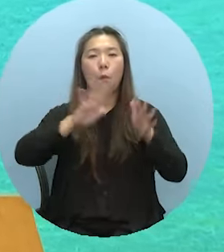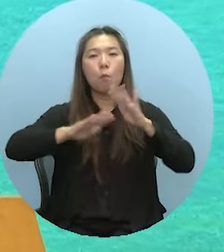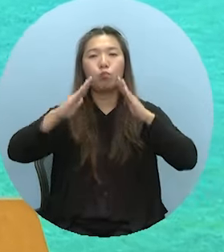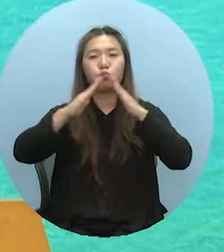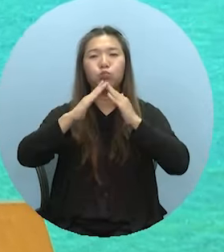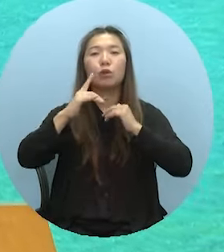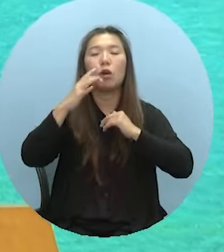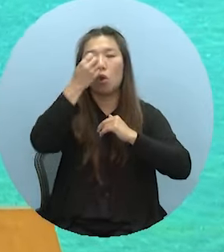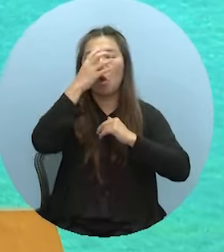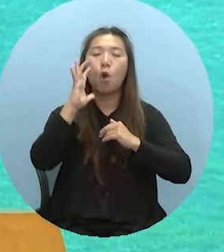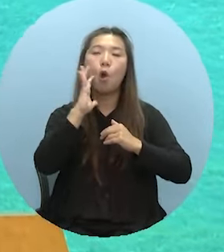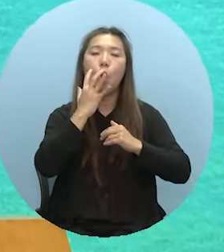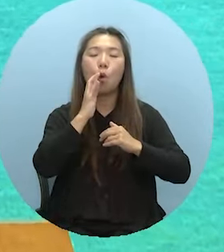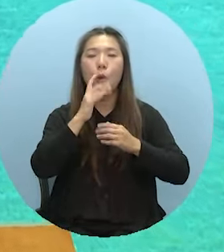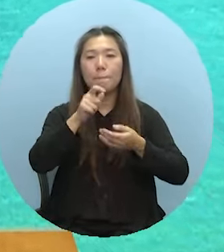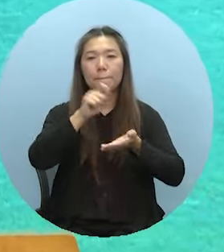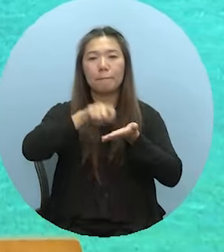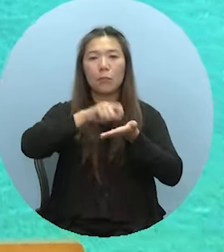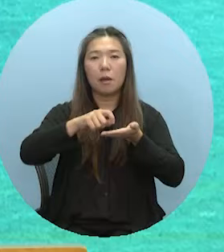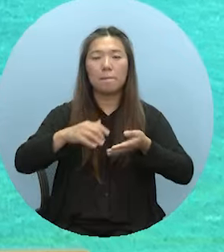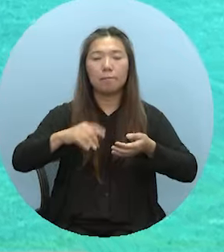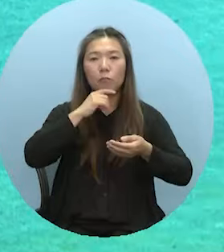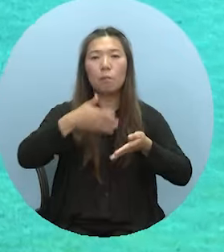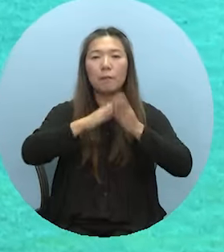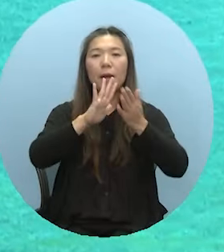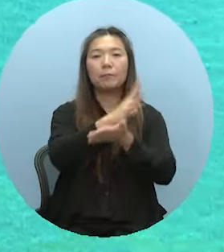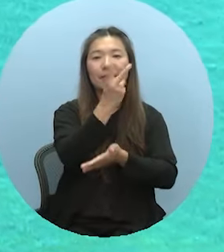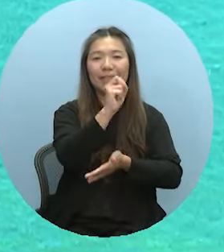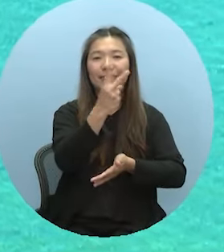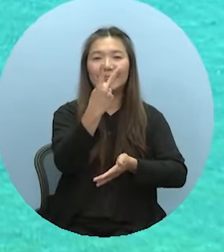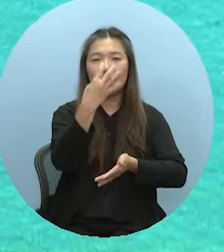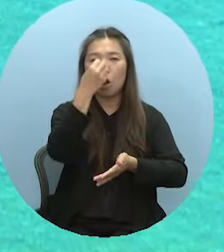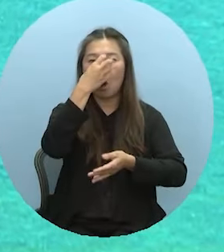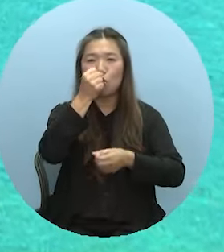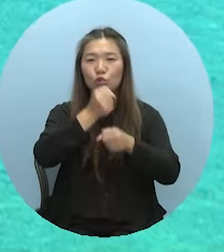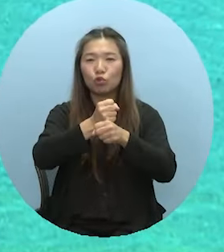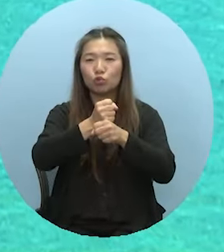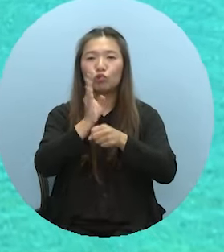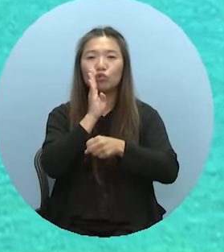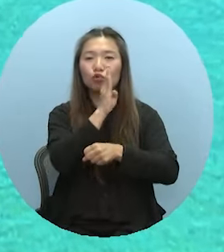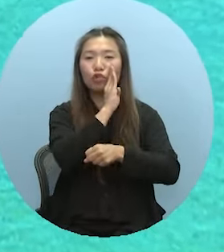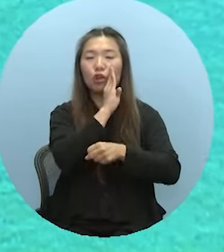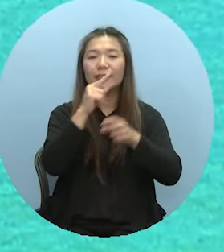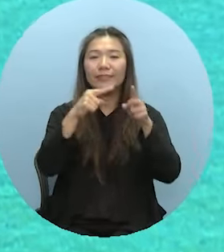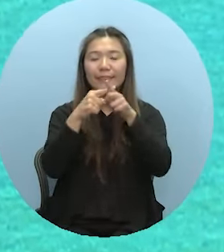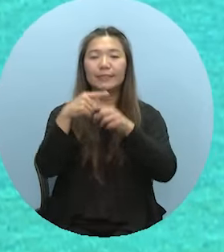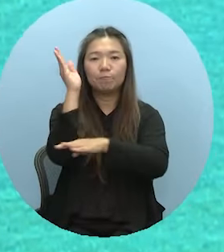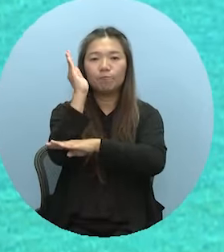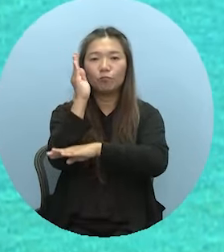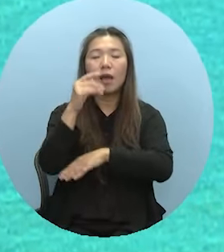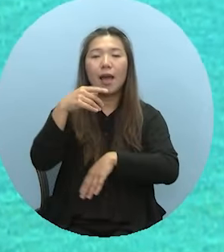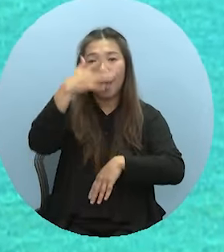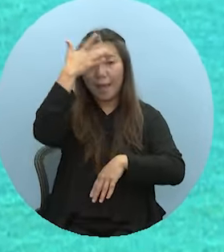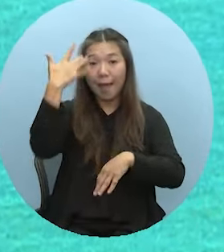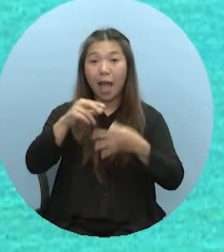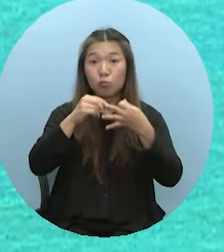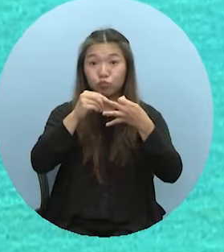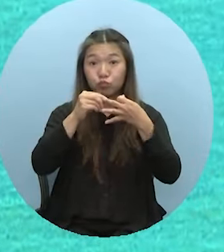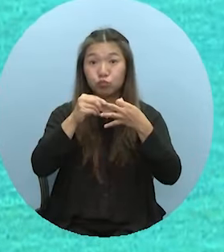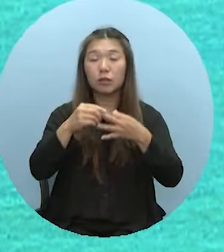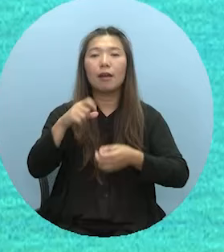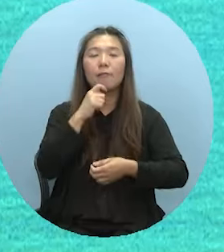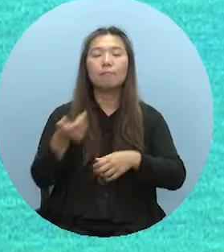室召開的2024年香港工商界人士座談會，夏寶龍主任出席座